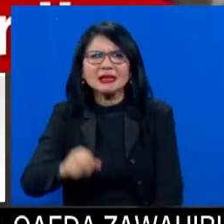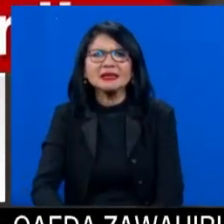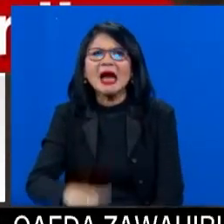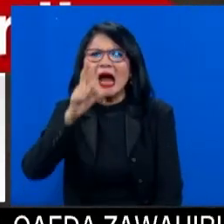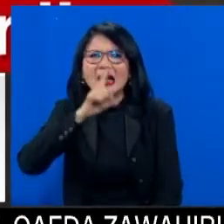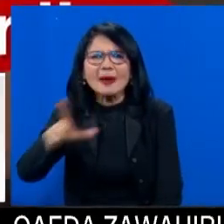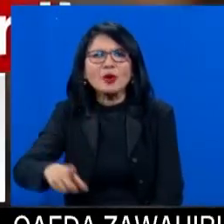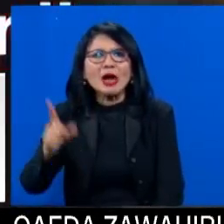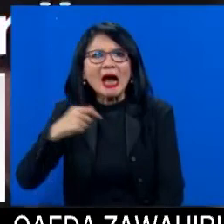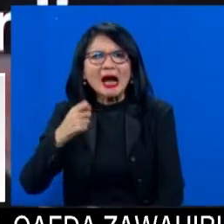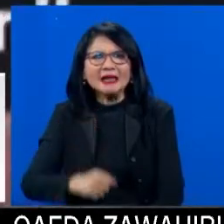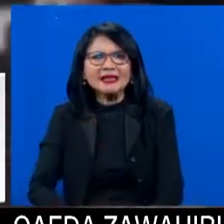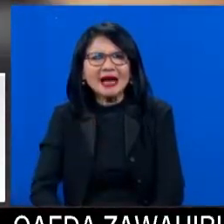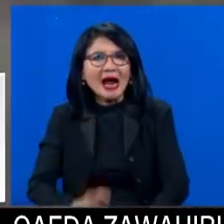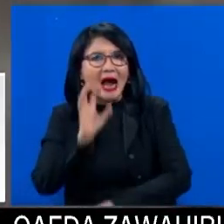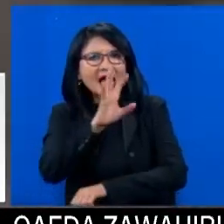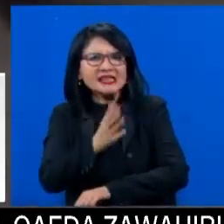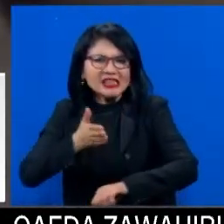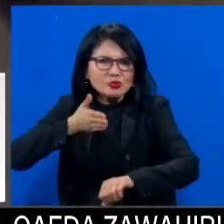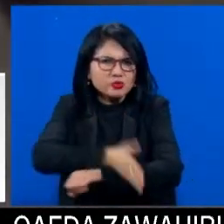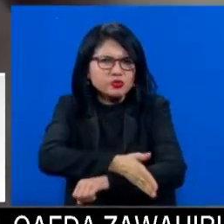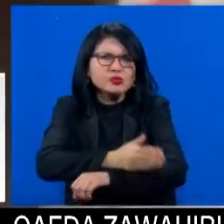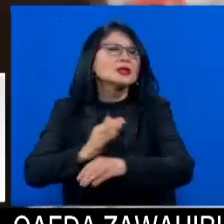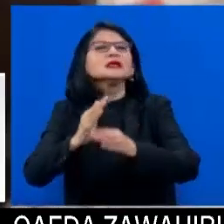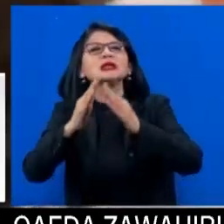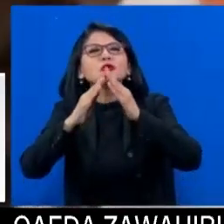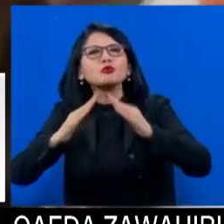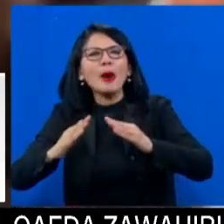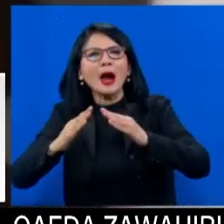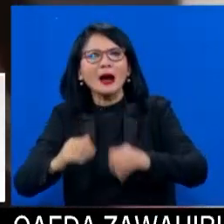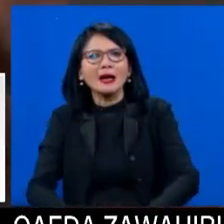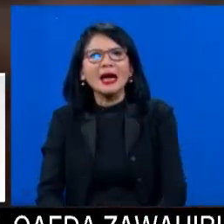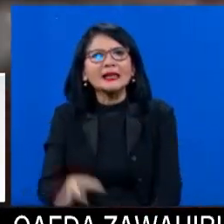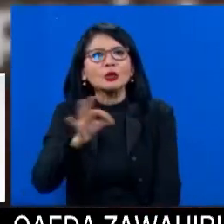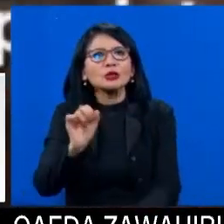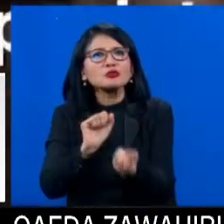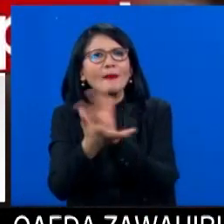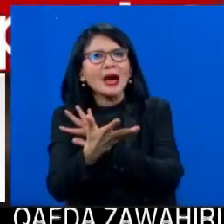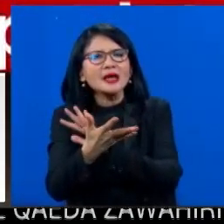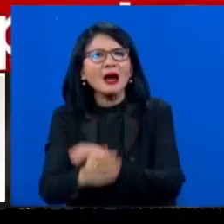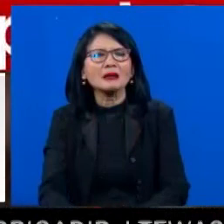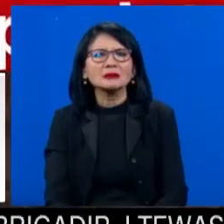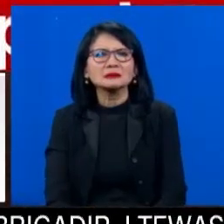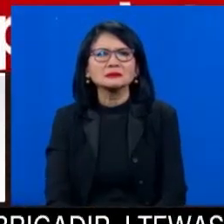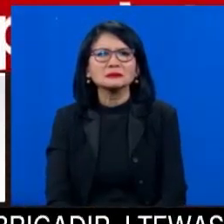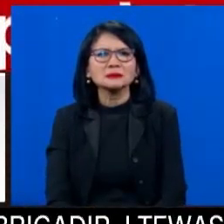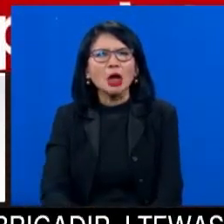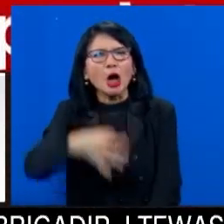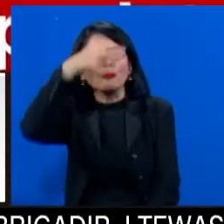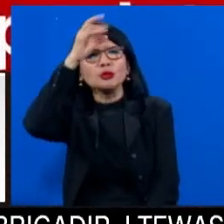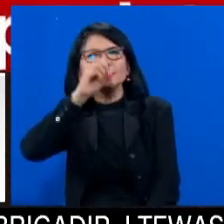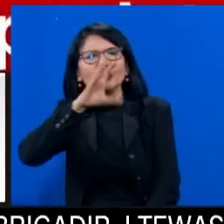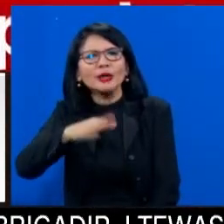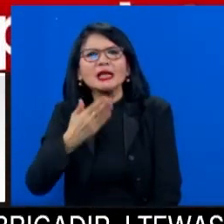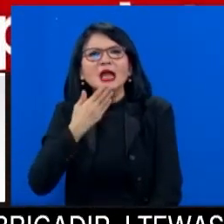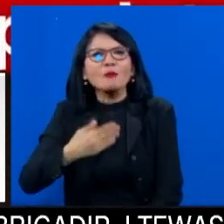melaporkan adanya aktivitas jagal anjing di sebuah rumah kawasan Lakar Santri, Surabaya. Polisi menyebut pemilik